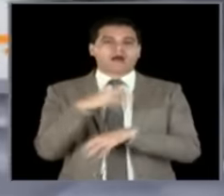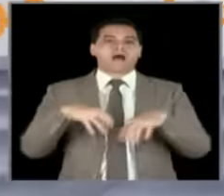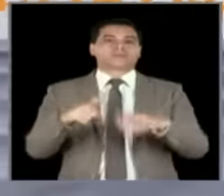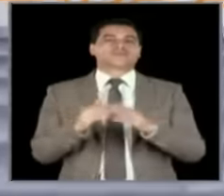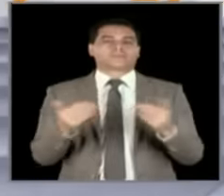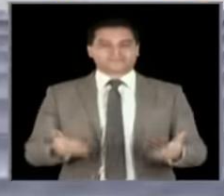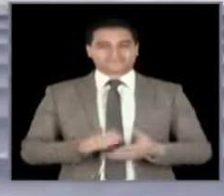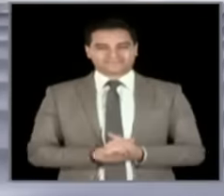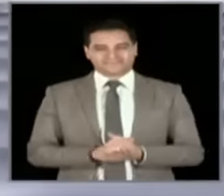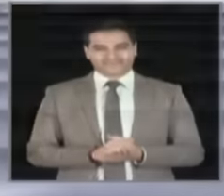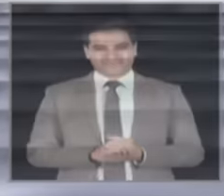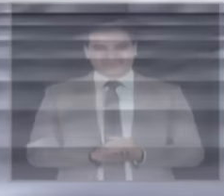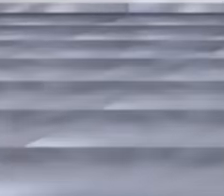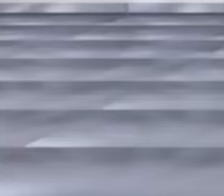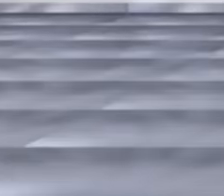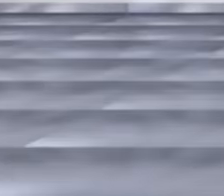الأهلي لتطوير الكرة المصرية.